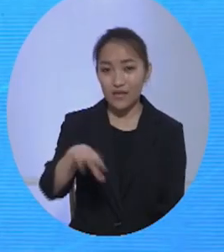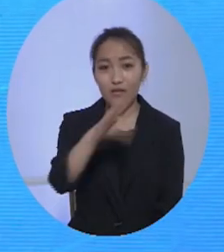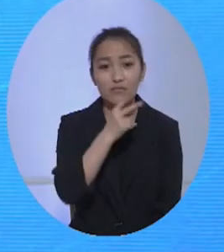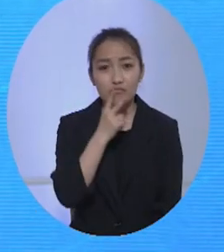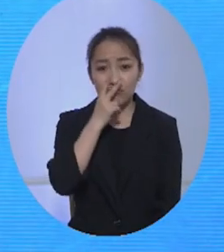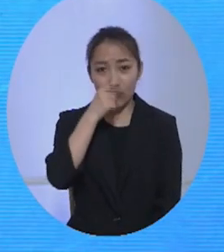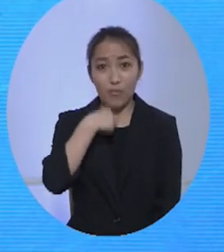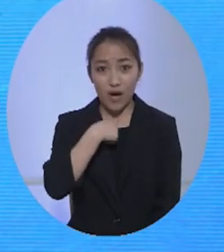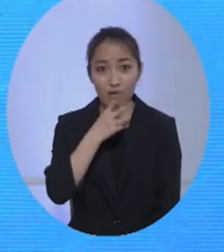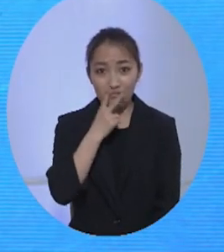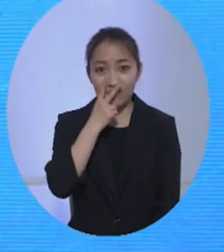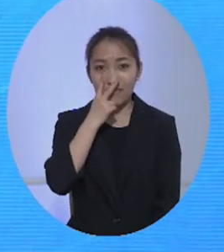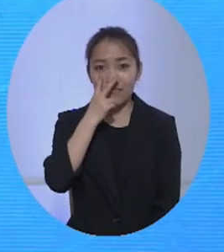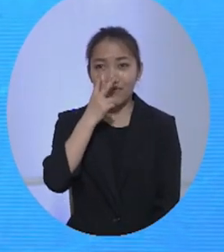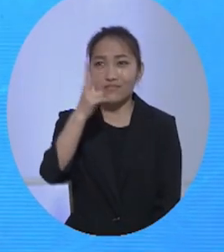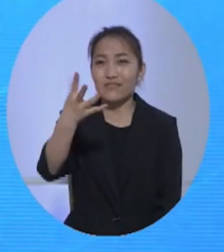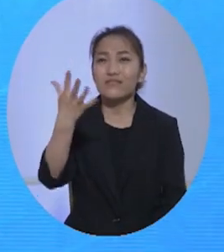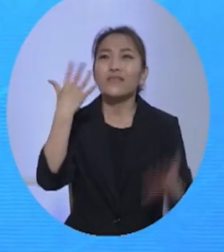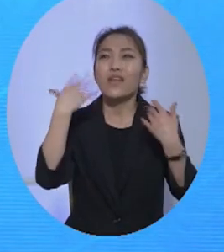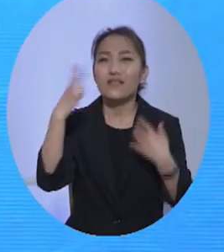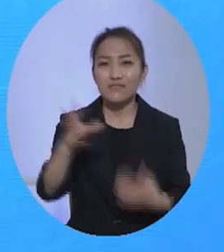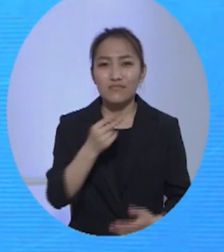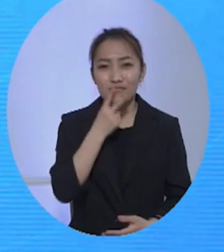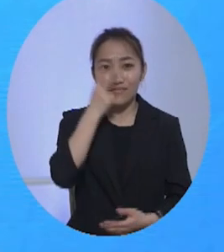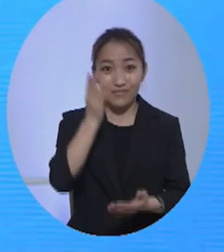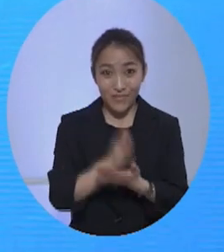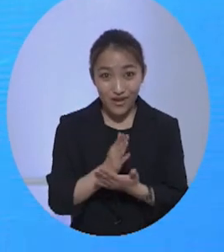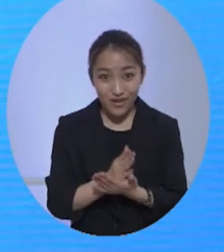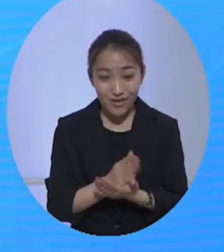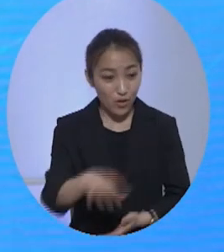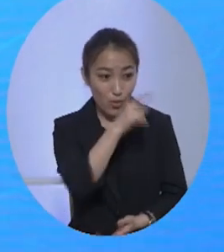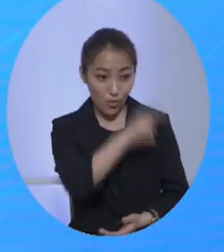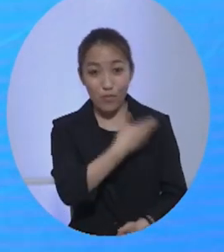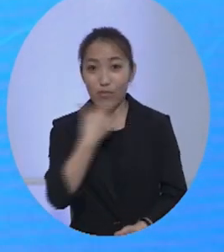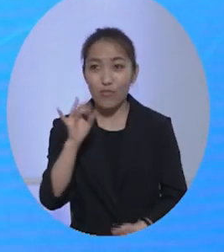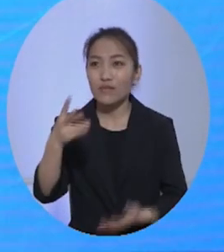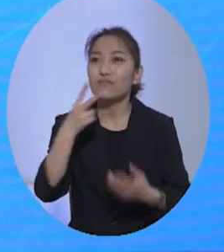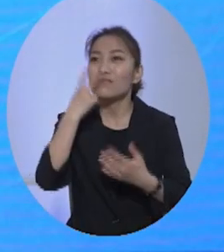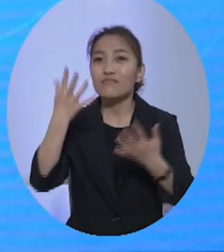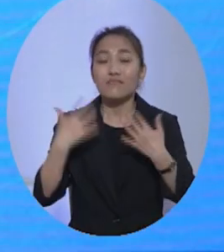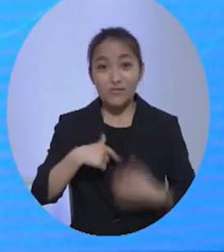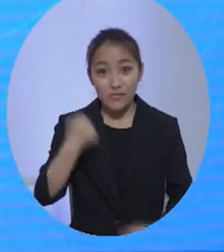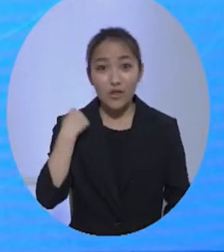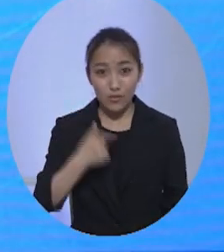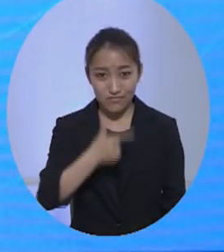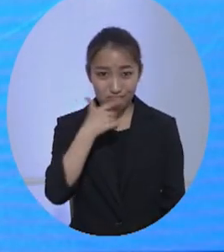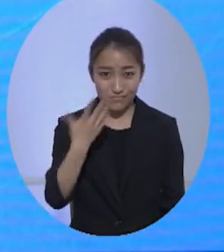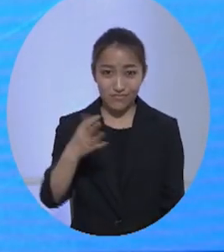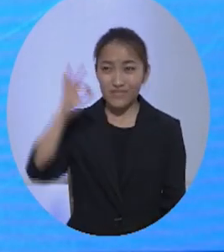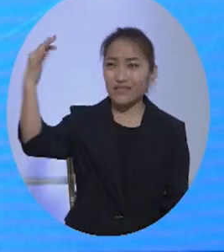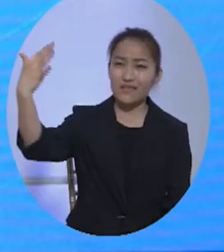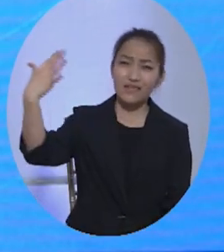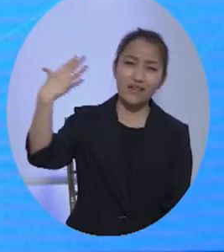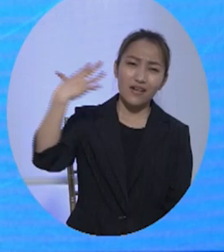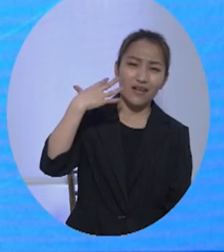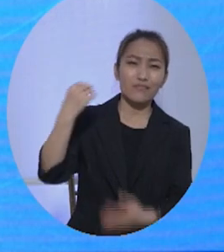агаарыг мэдэрч байгаа үсттэй. Бид үнэртэхгүй бол өөр хин үнэртэх юм. Хин агаарыг ярих юм. Өөрөөр хэлэх юм бол нарны туяаг би харж